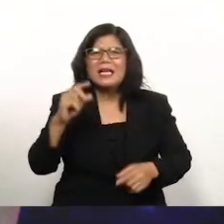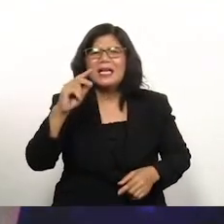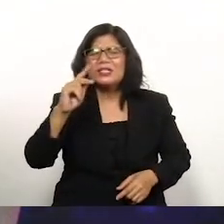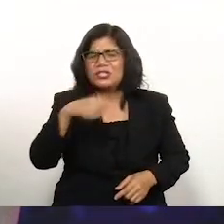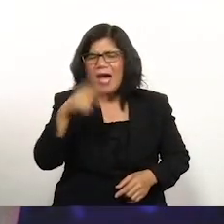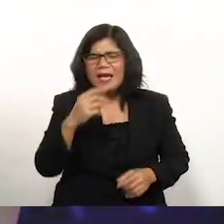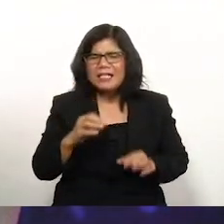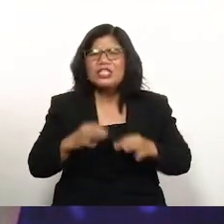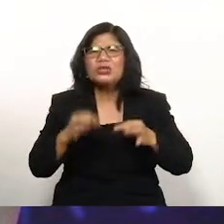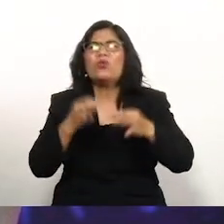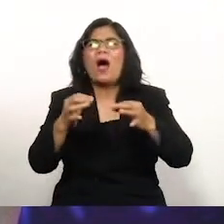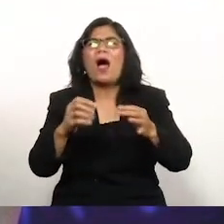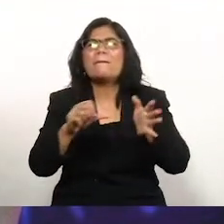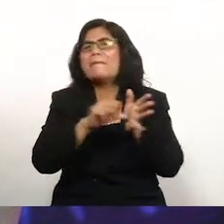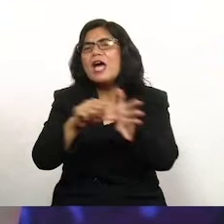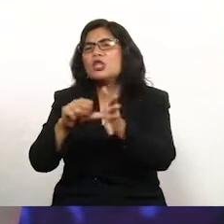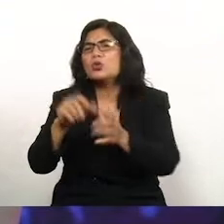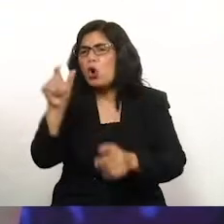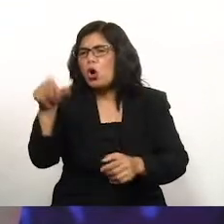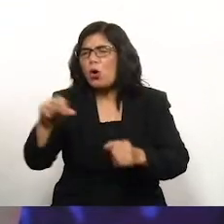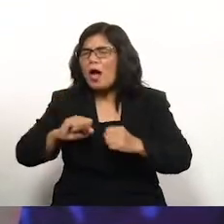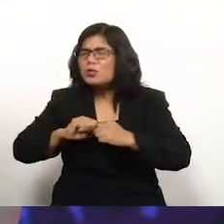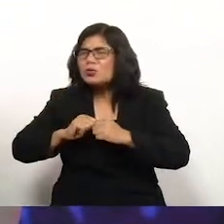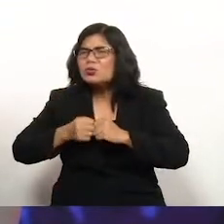selamatkan jiwa bantu orang susah